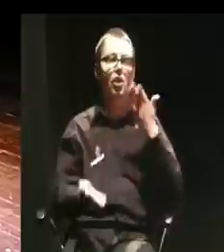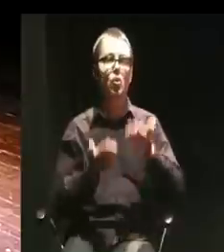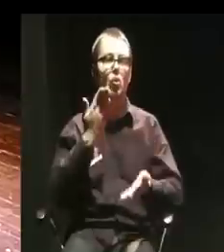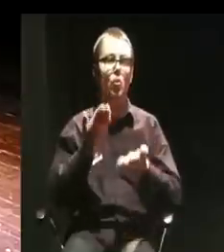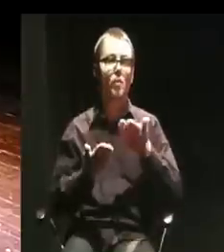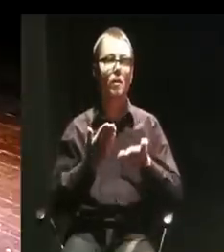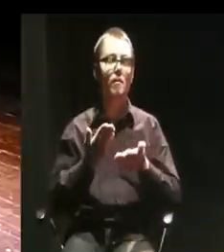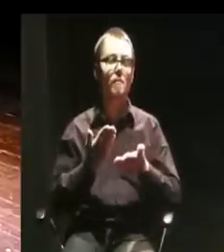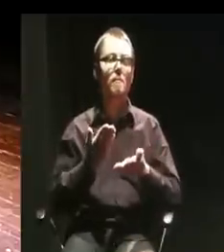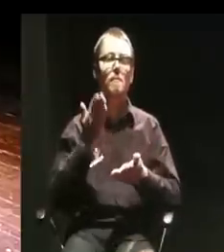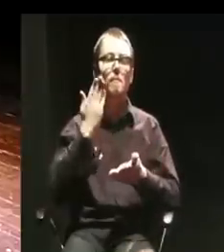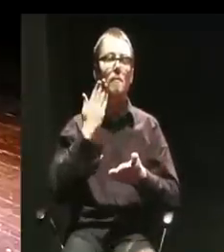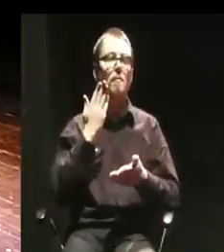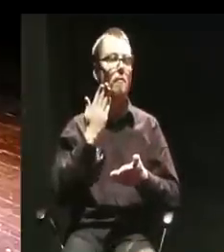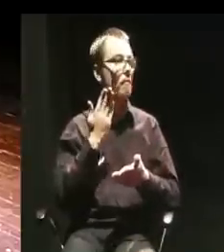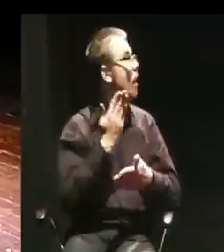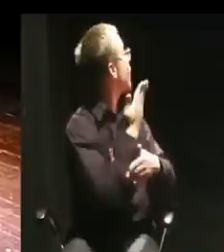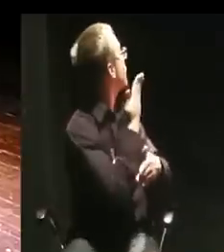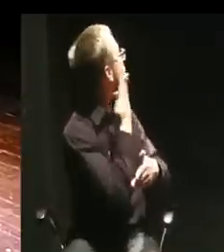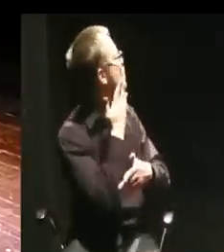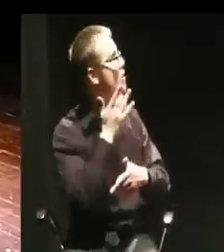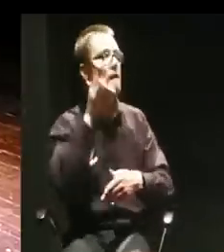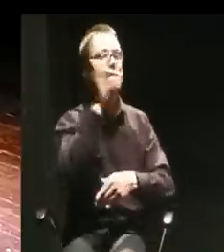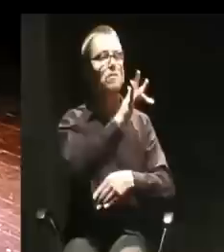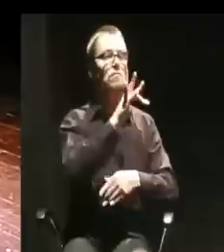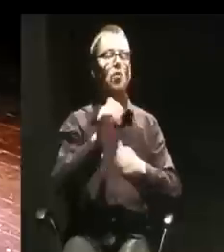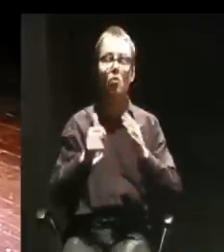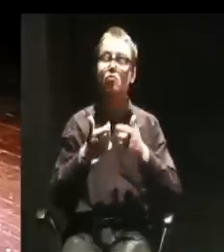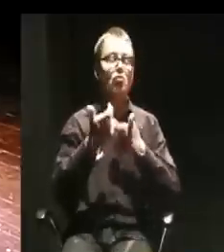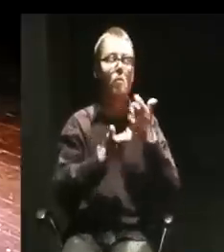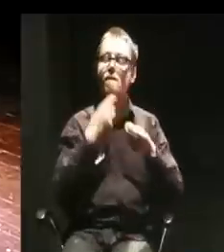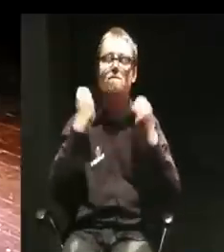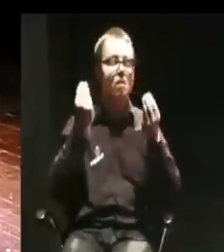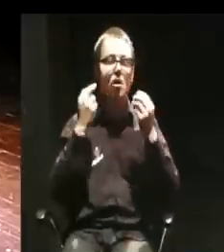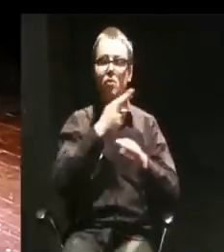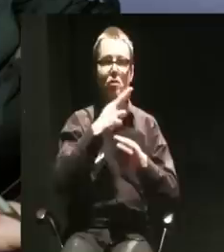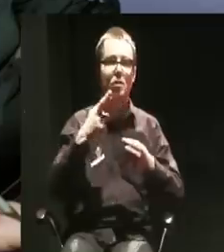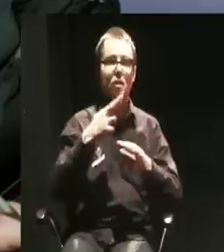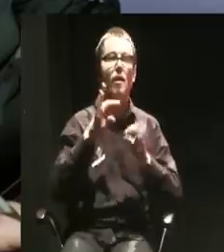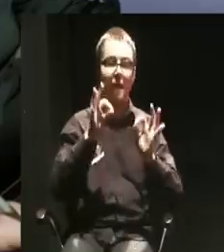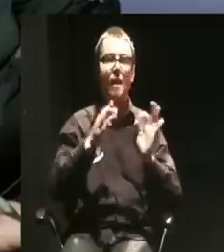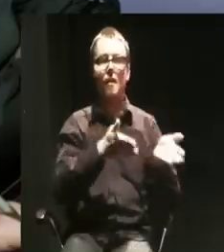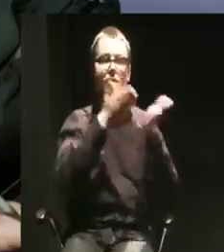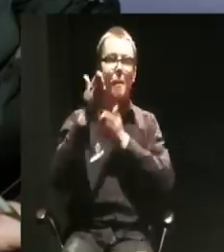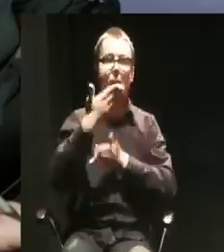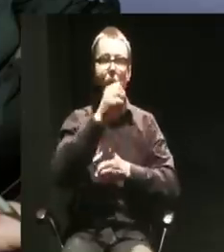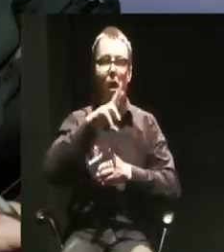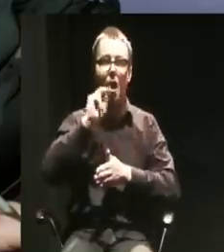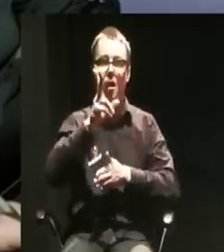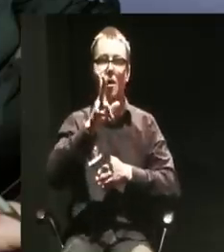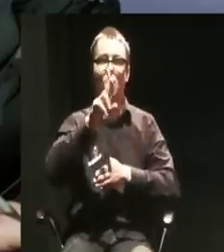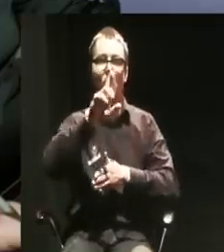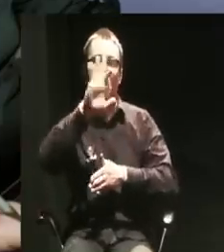mieszkaniu rzeźbi tak fantastyczne rzeczy. Następny, Marek Okoń. Marek Okoń był pokazywany, może